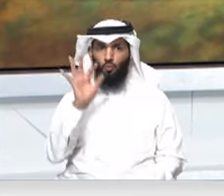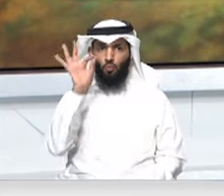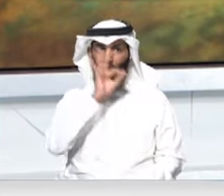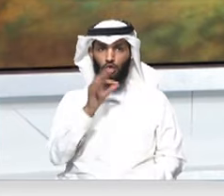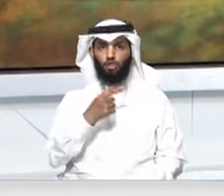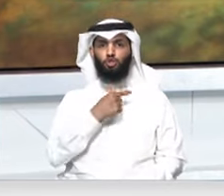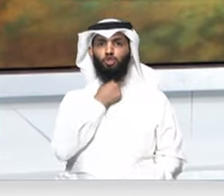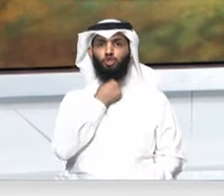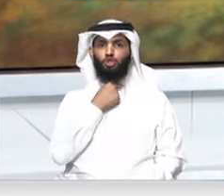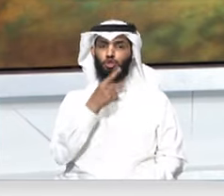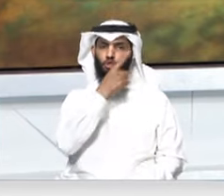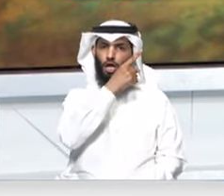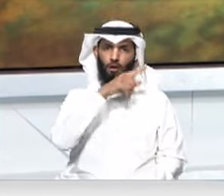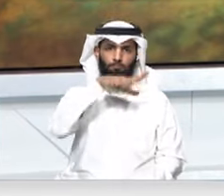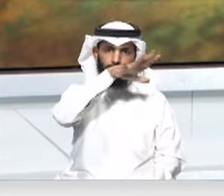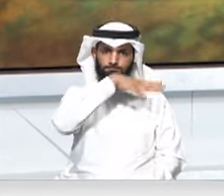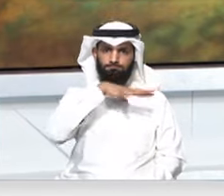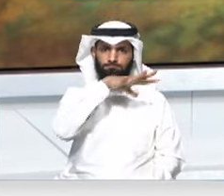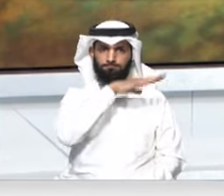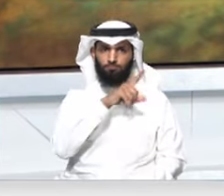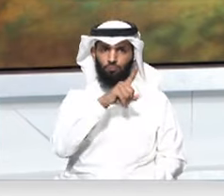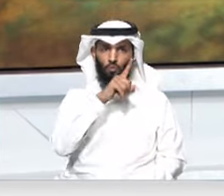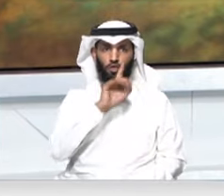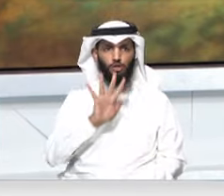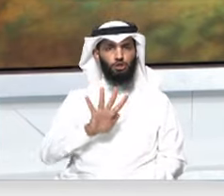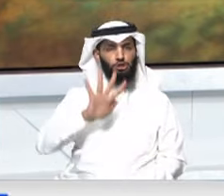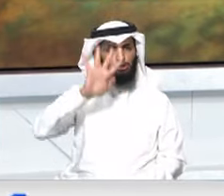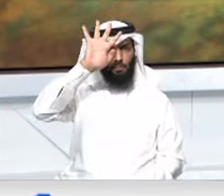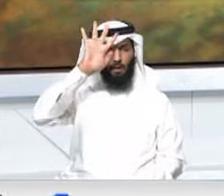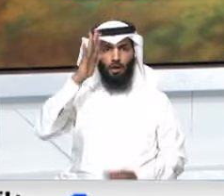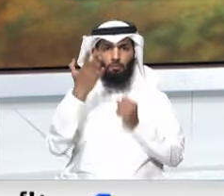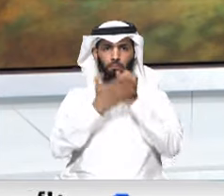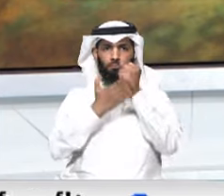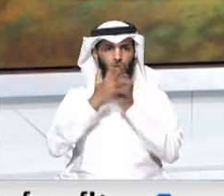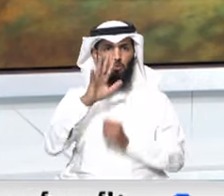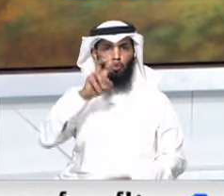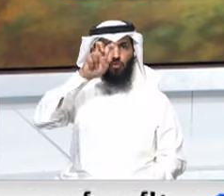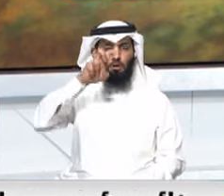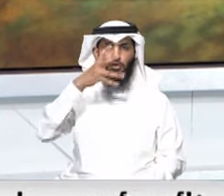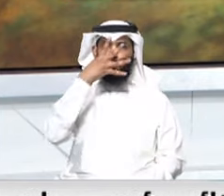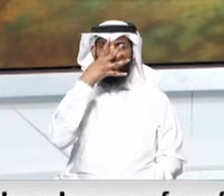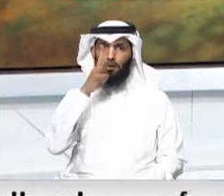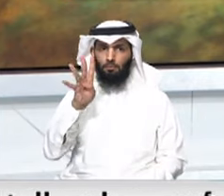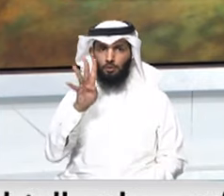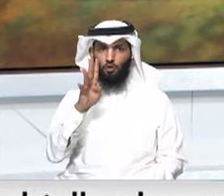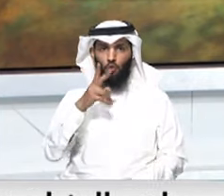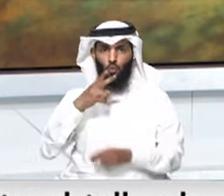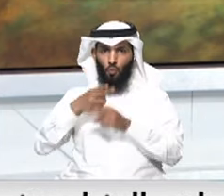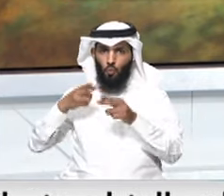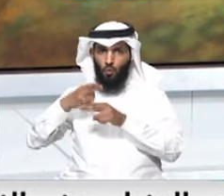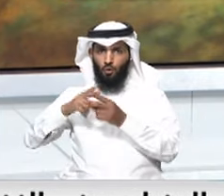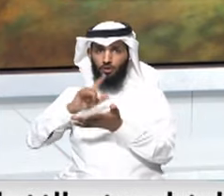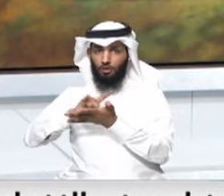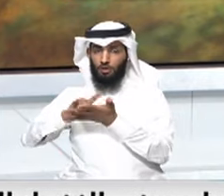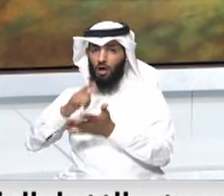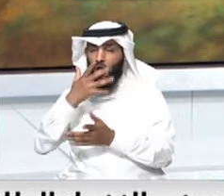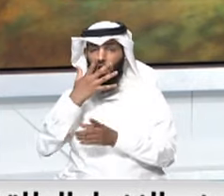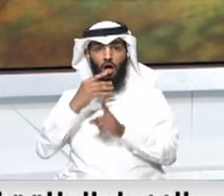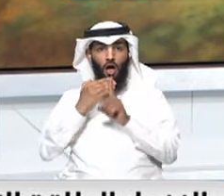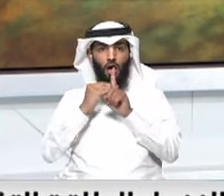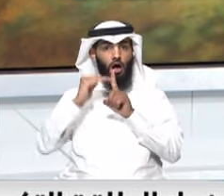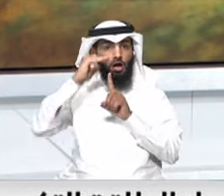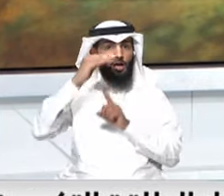الجهرة وضواحيها، كذلك شمال بلاد في مزارع العبدلي 48 درجة مئوية، مطار الكويت الدولي 49 درجة